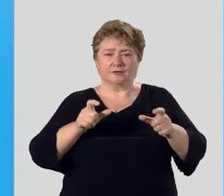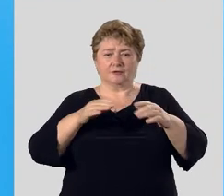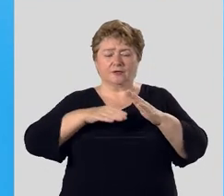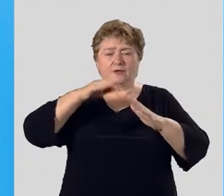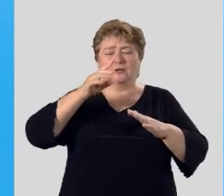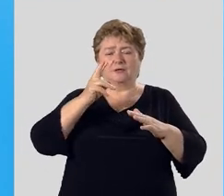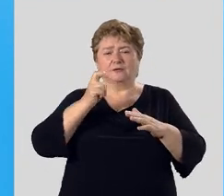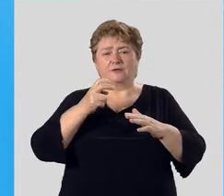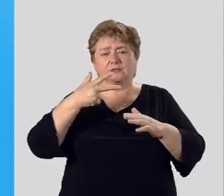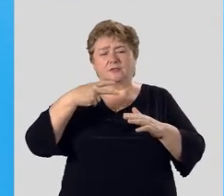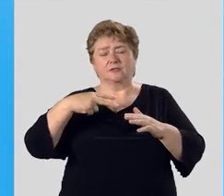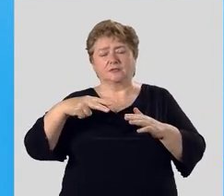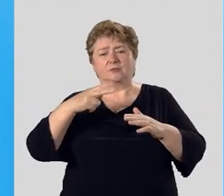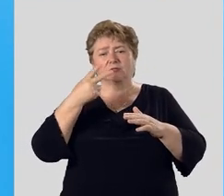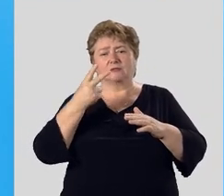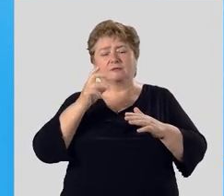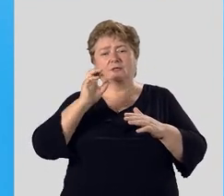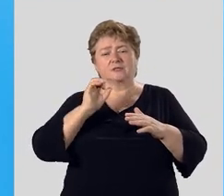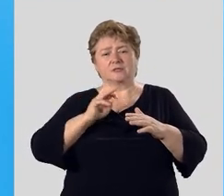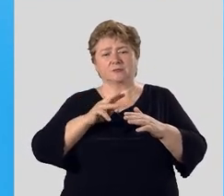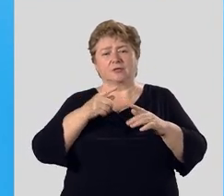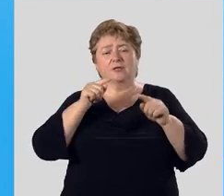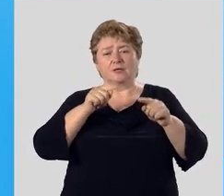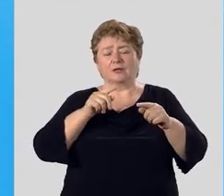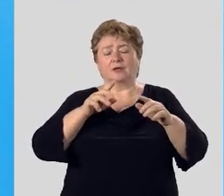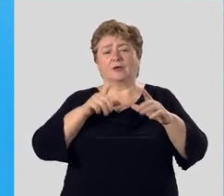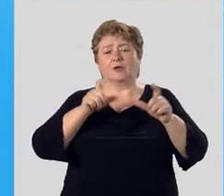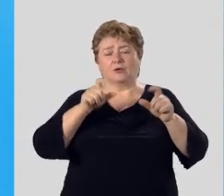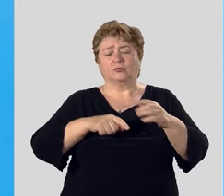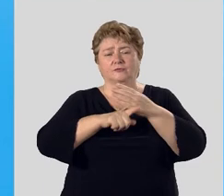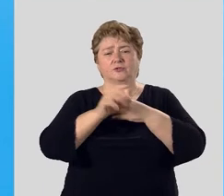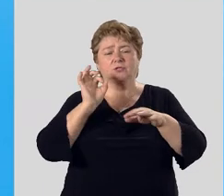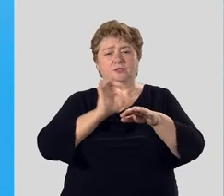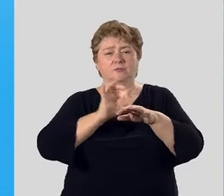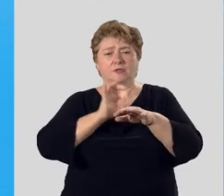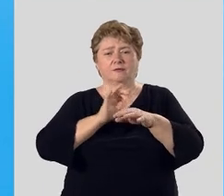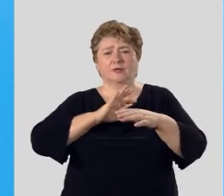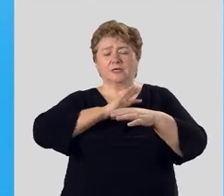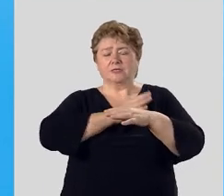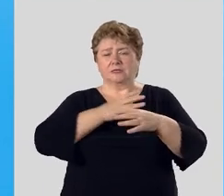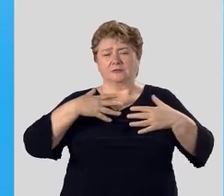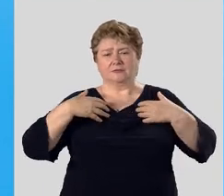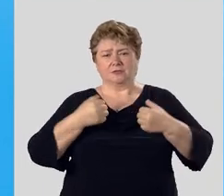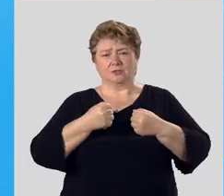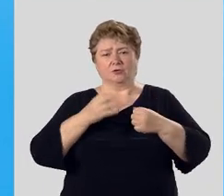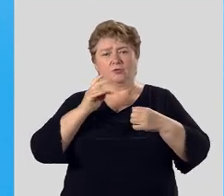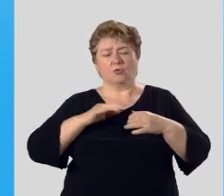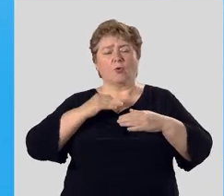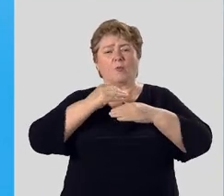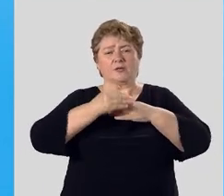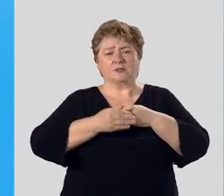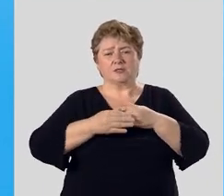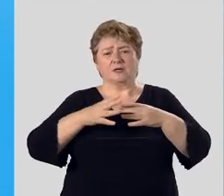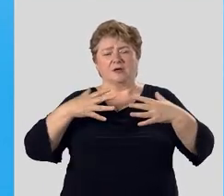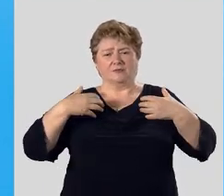ростом 272 сантиметра. Такие люди в начале заболевания сильны физически, но